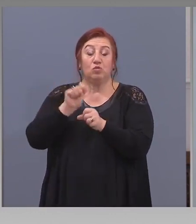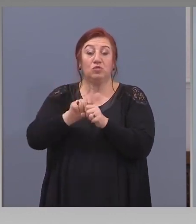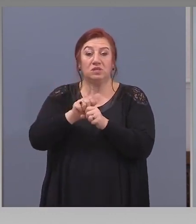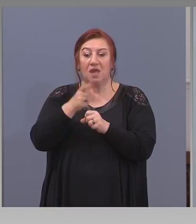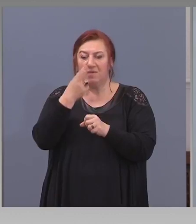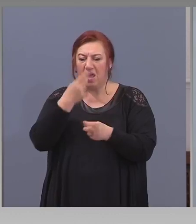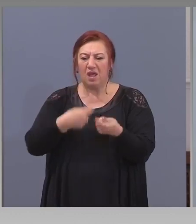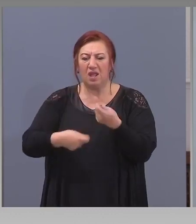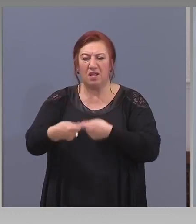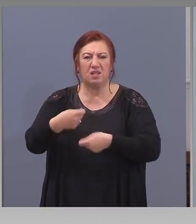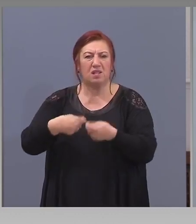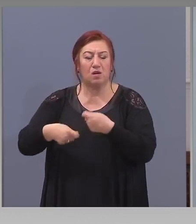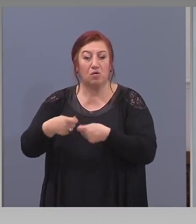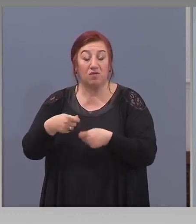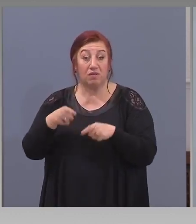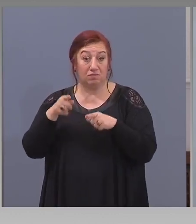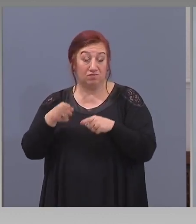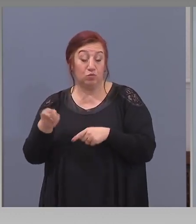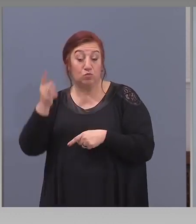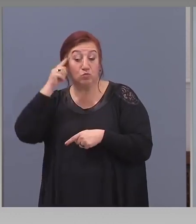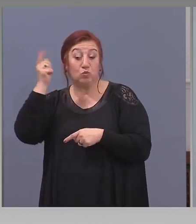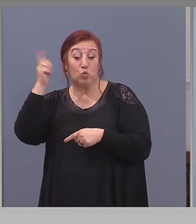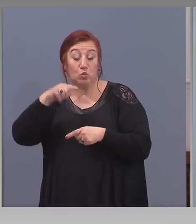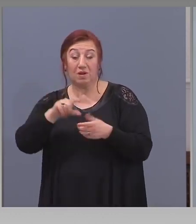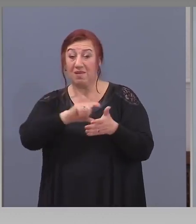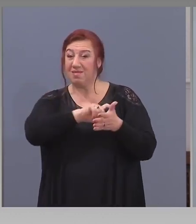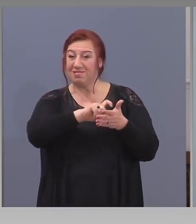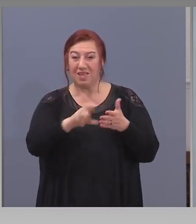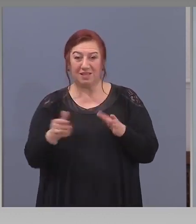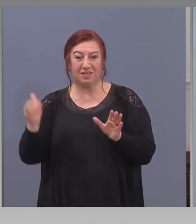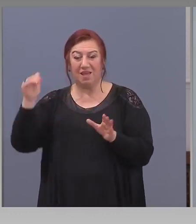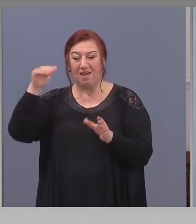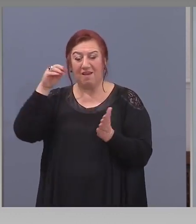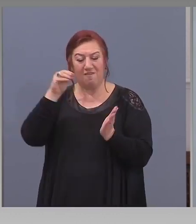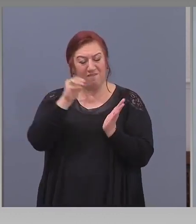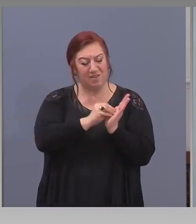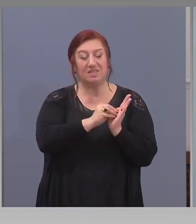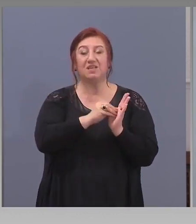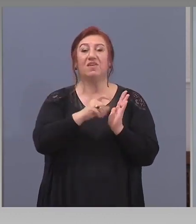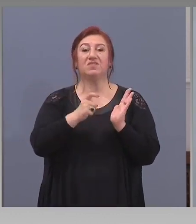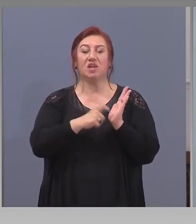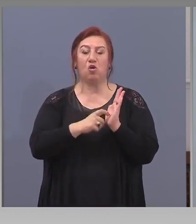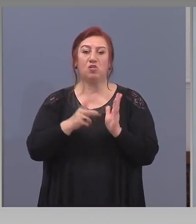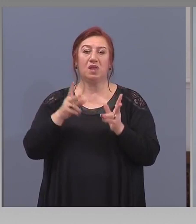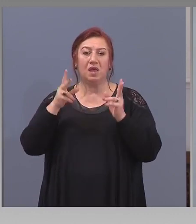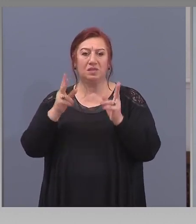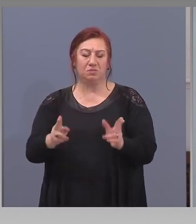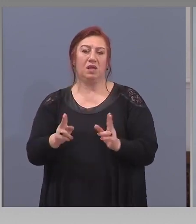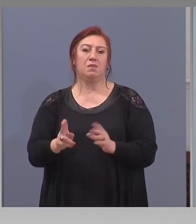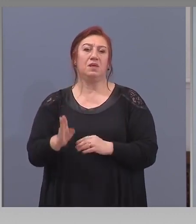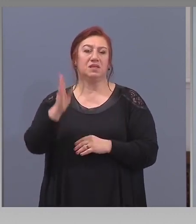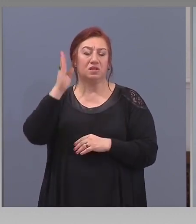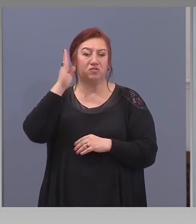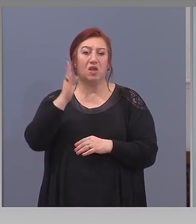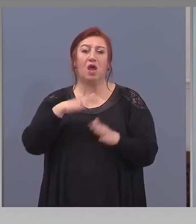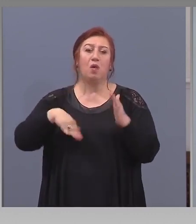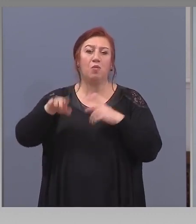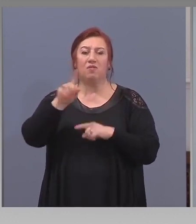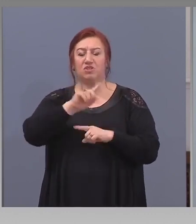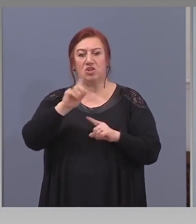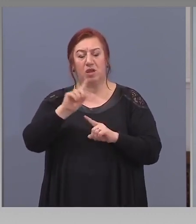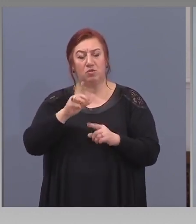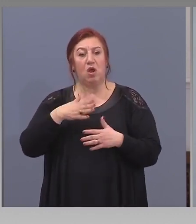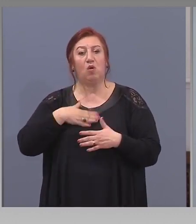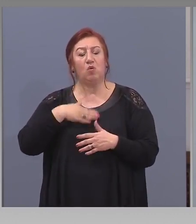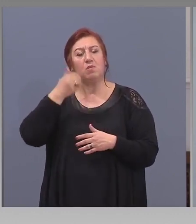този текст, когато влезе закона, да се прегласува, ние повече няма да гласуваме за него. Ако има по-добър текст, разбира се,